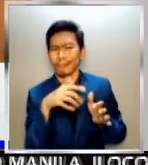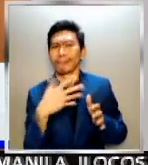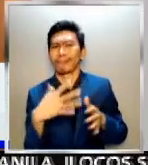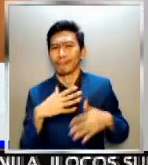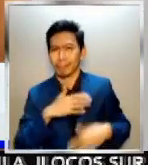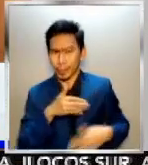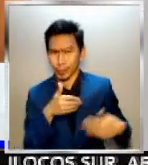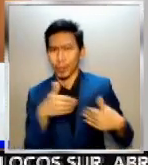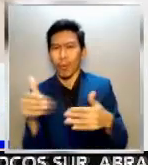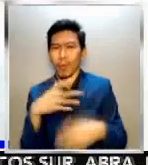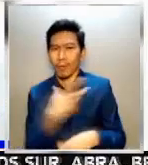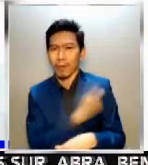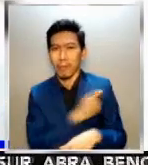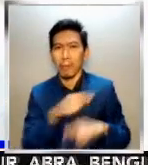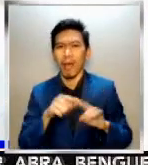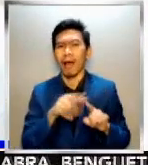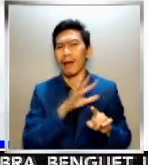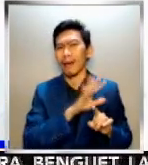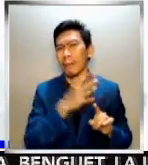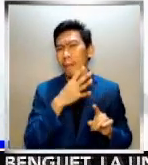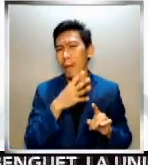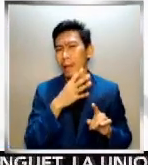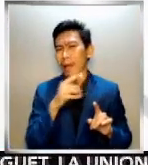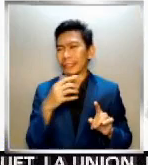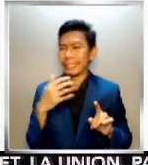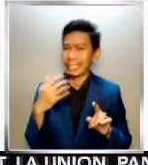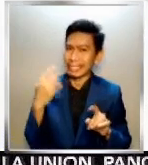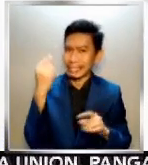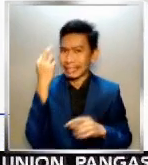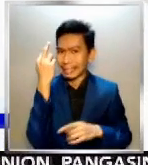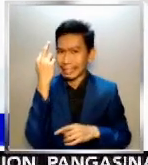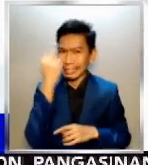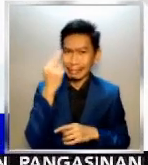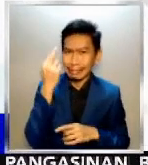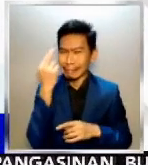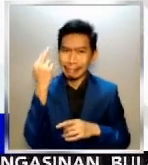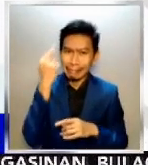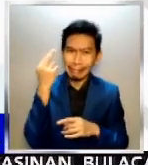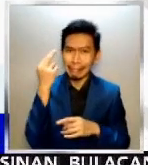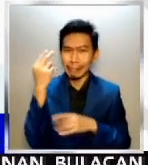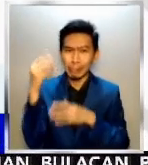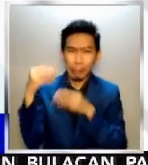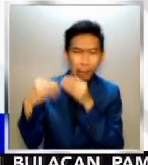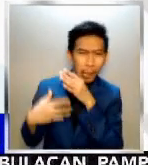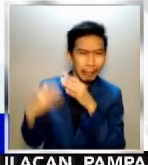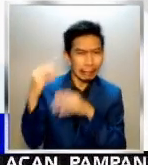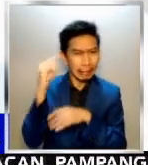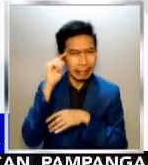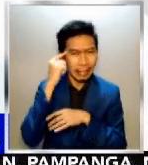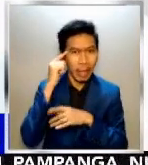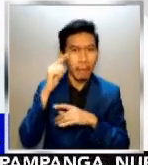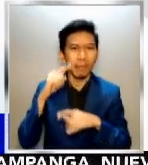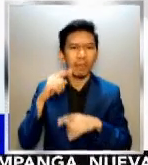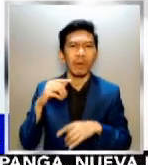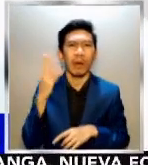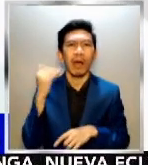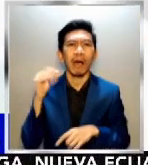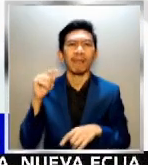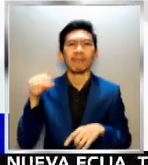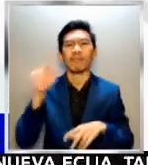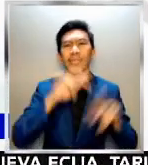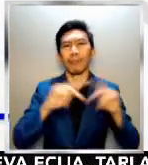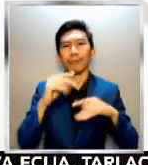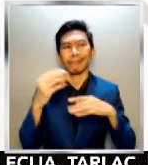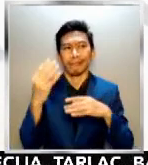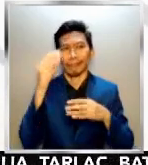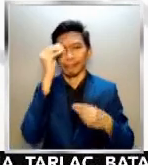raw nagdadahilan. Kasi may nagsasabi kasi na may side effect daw yon,